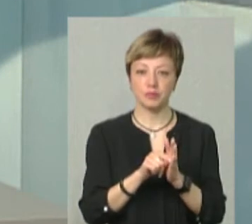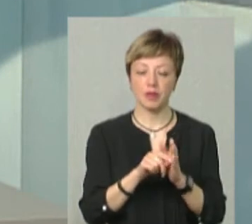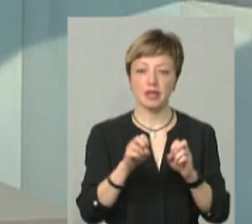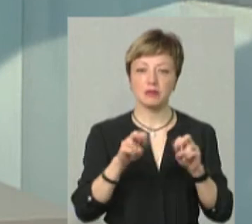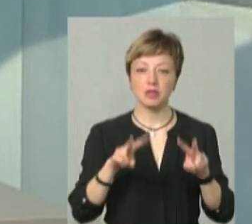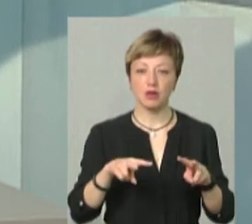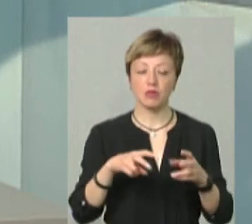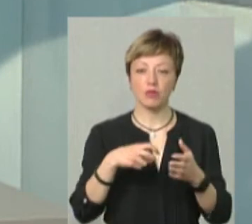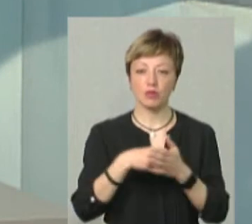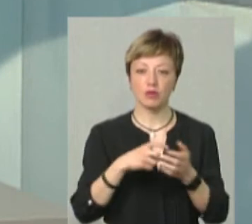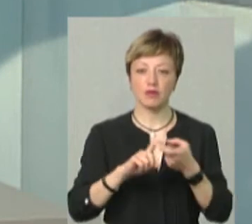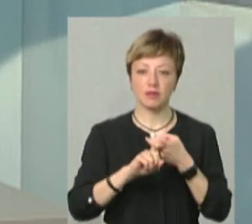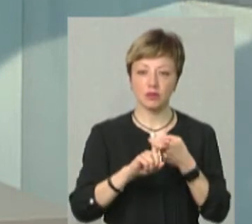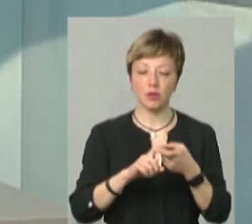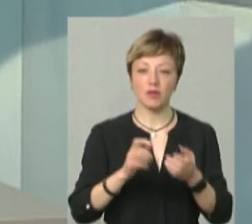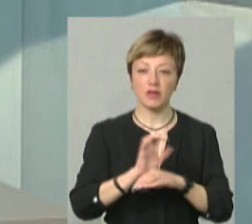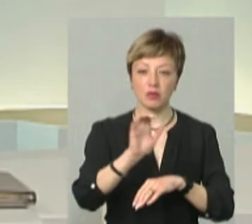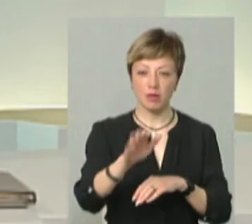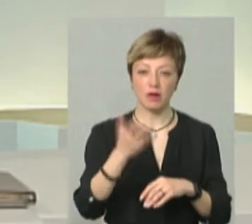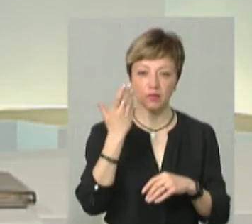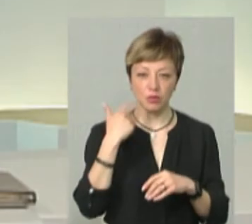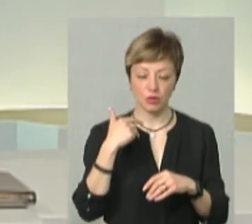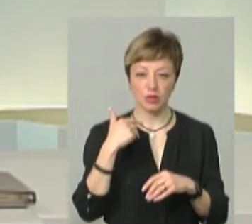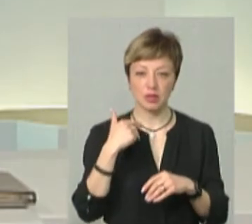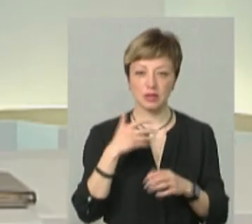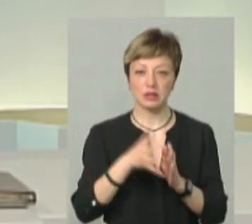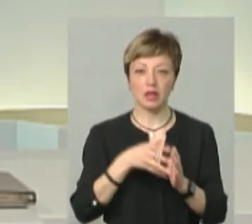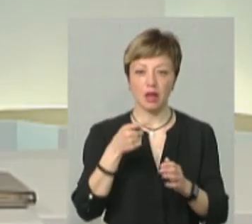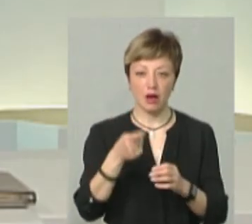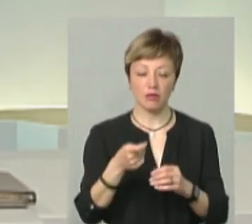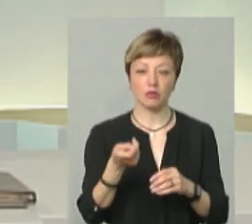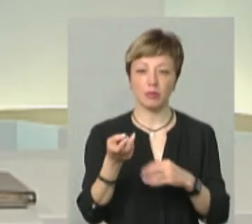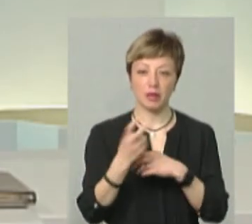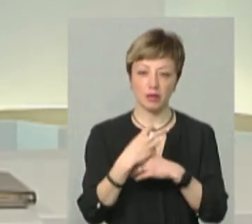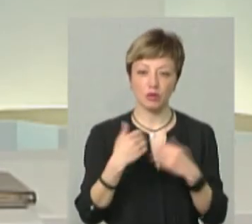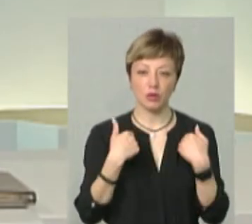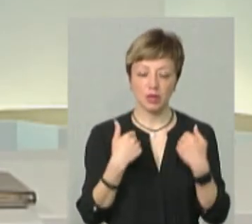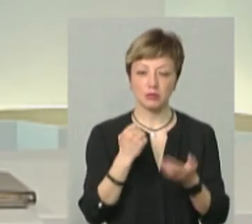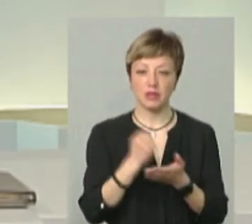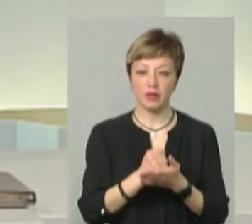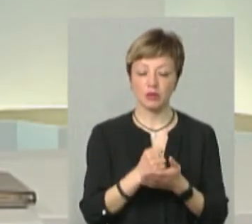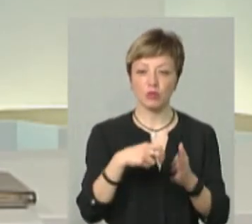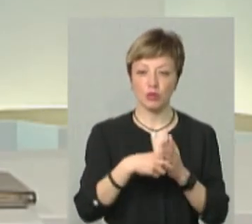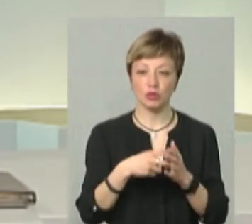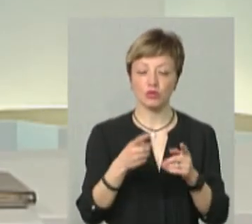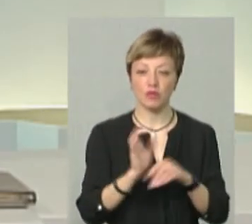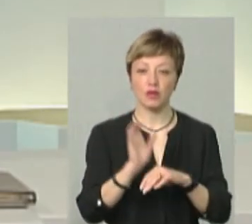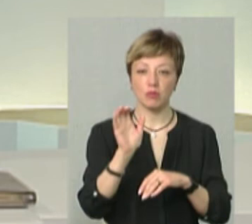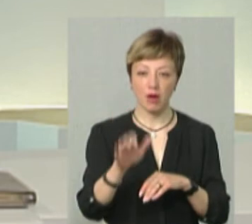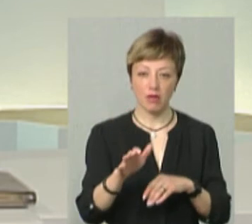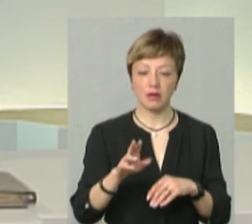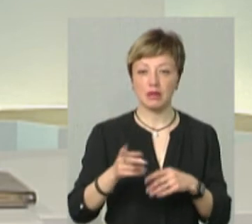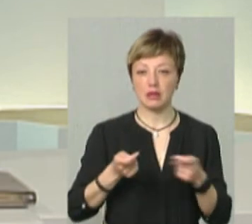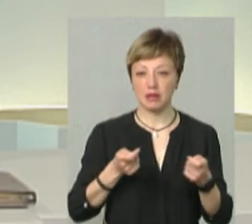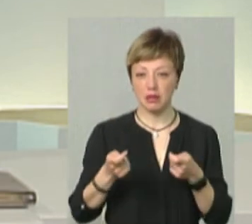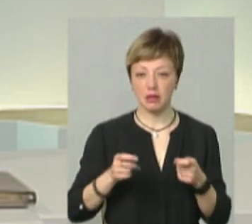спеціальним поштовим зв'язком відправити, і коли з тою заявою прийти до нас з підтвердженням від пошти, що вона його відправила